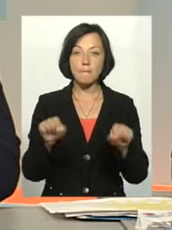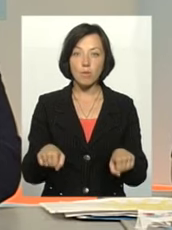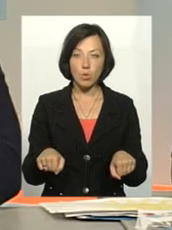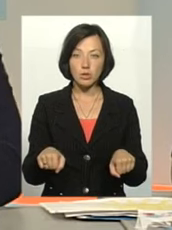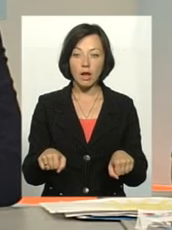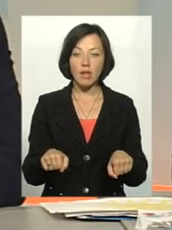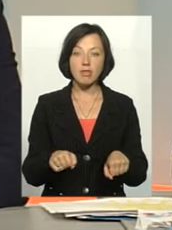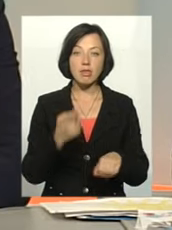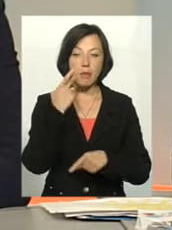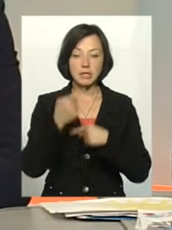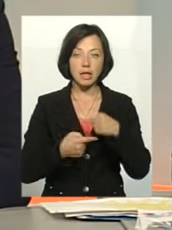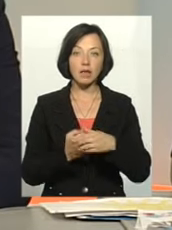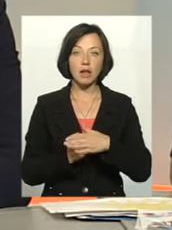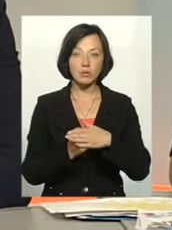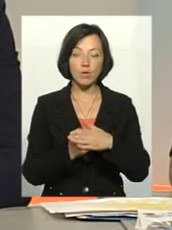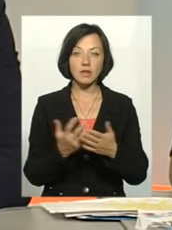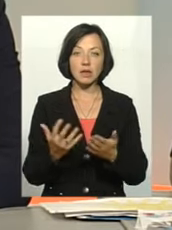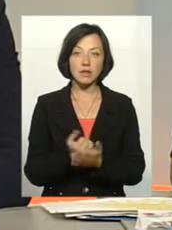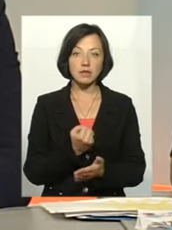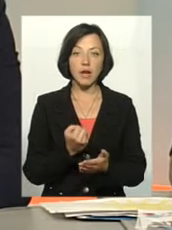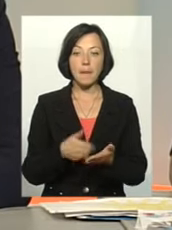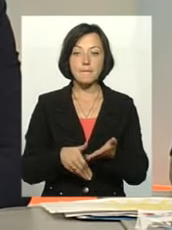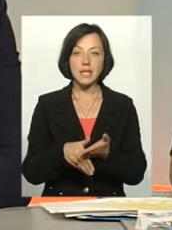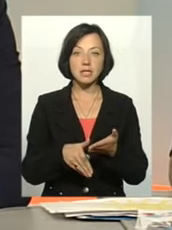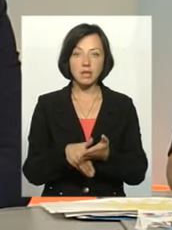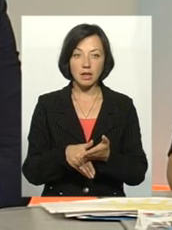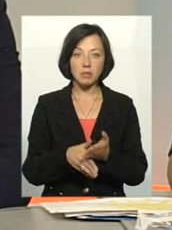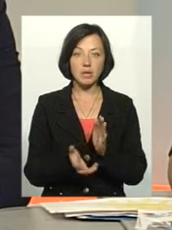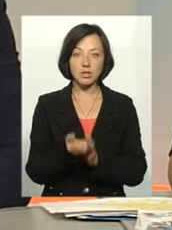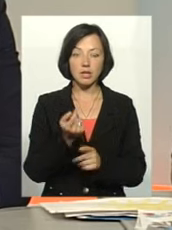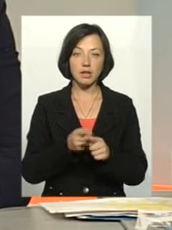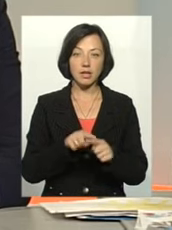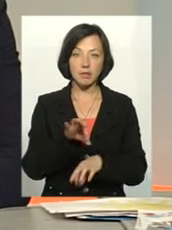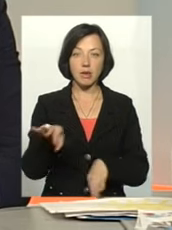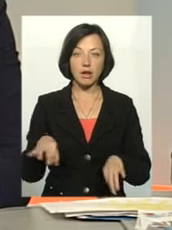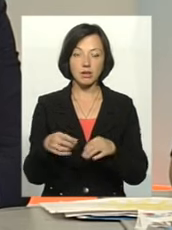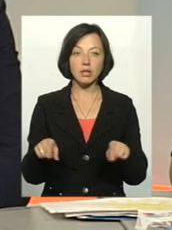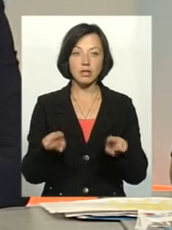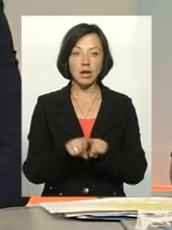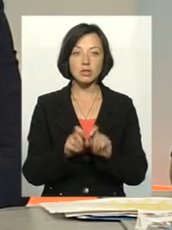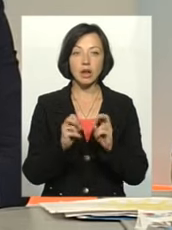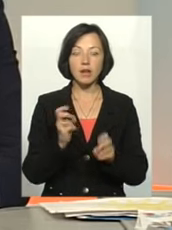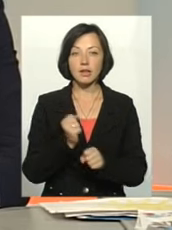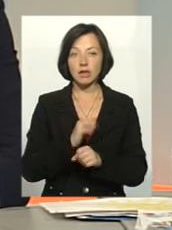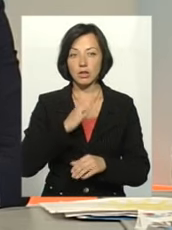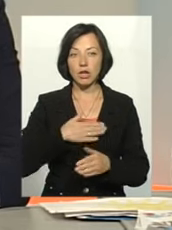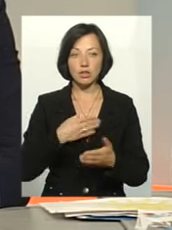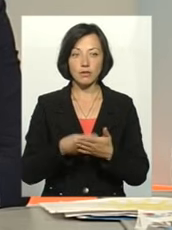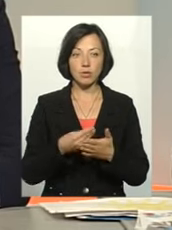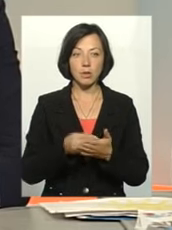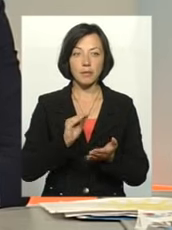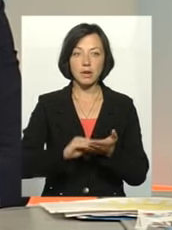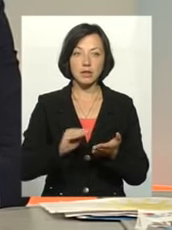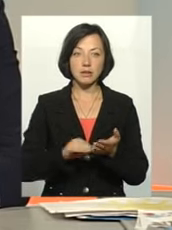на постоянной основе находить все-таки меценатов, которые бы поддержали эти проекты, так же, как и делает наш фонд. Мы